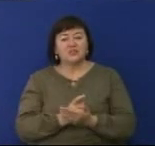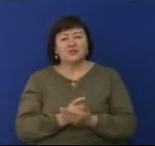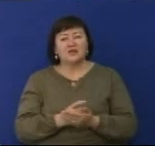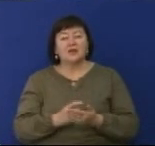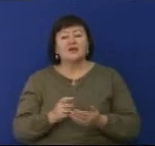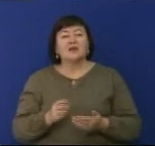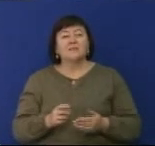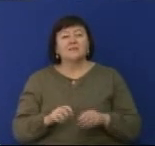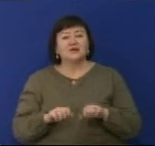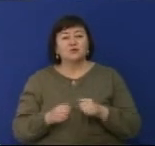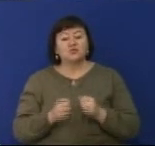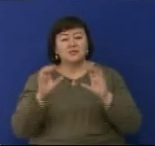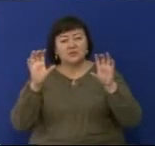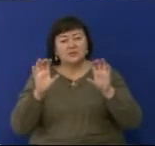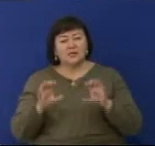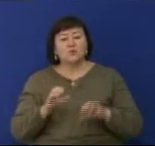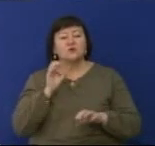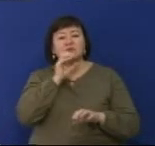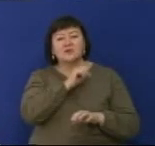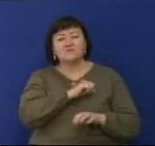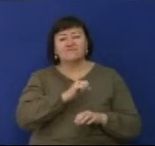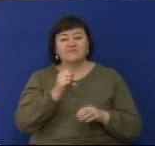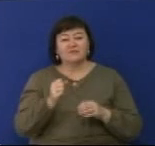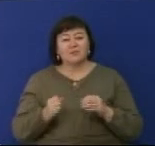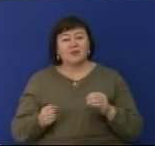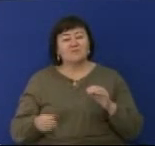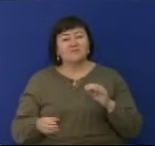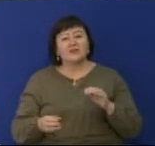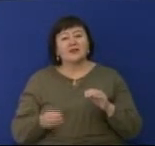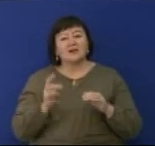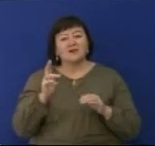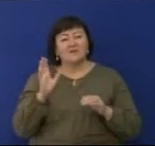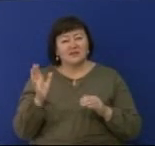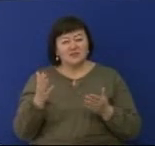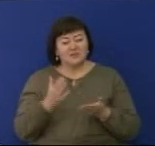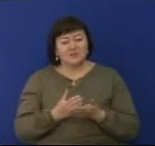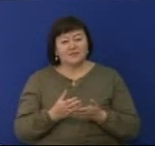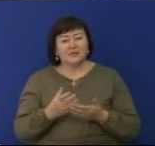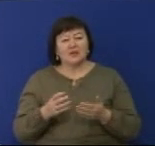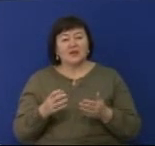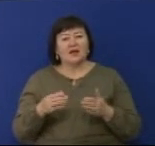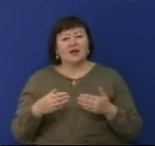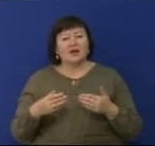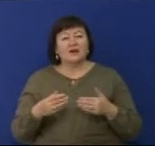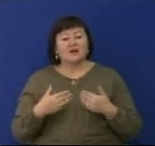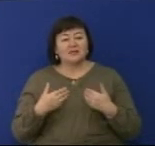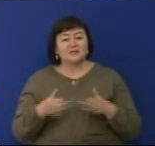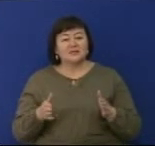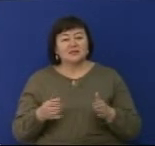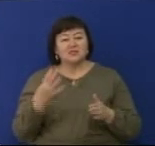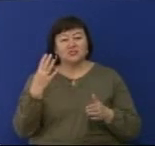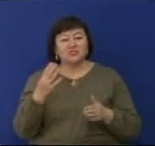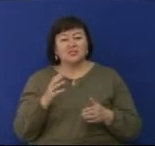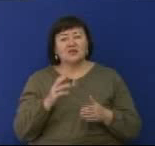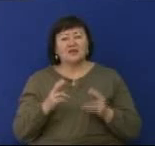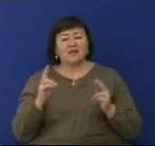задержании привлечения к уголовной ответственности сообщает управление полиции семьи за 1 день у пэм раскрыта 4 квартиры в квартирных краж и всего же